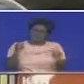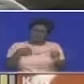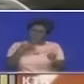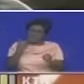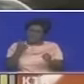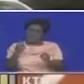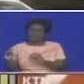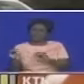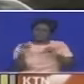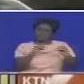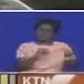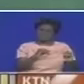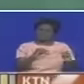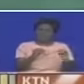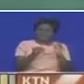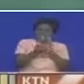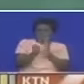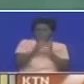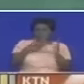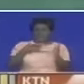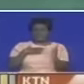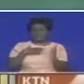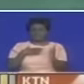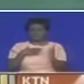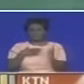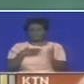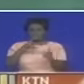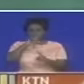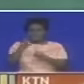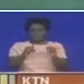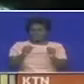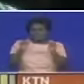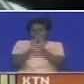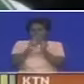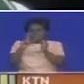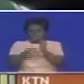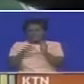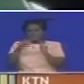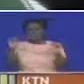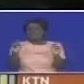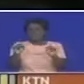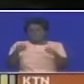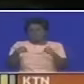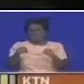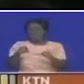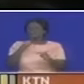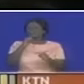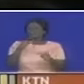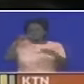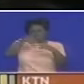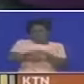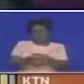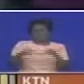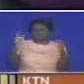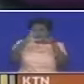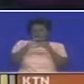ujuzi wangu ambao mwenyewe kwa natarajia. Watahiniwa 10,000 wenu wasione mlango kidato cha kwanza kufuatia alama za chini.